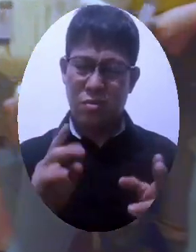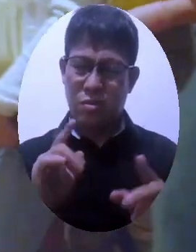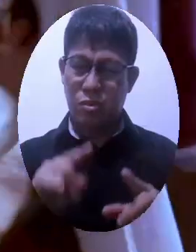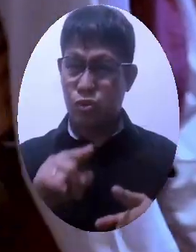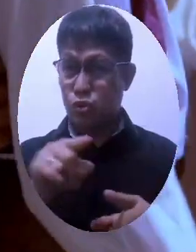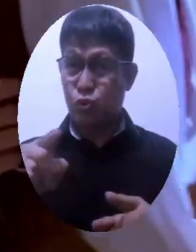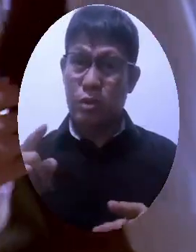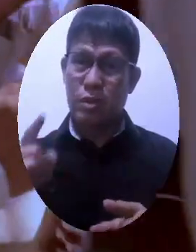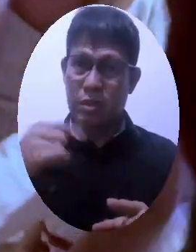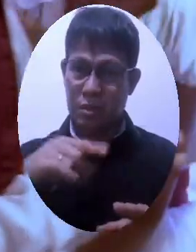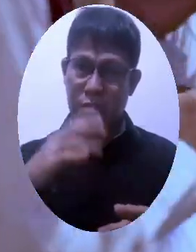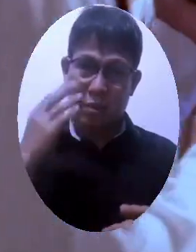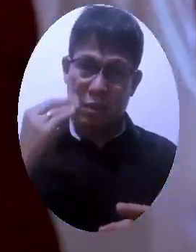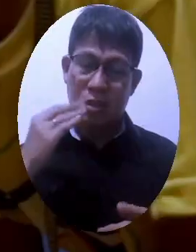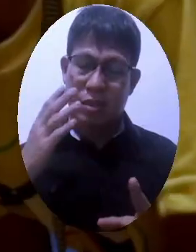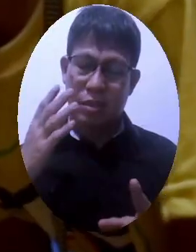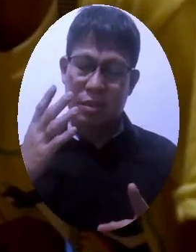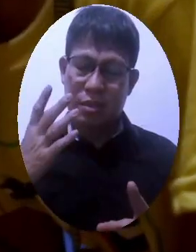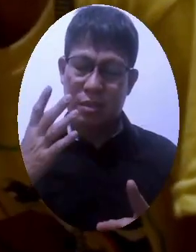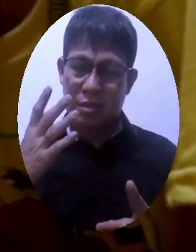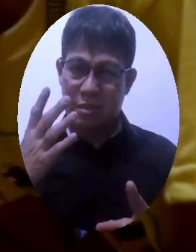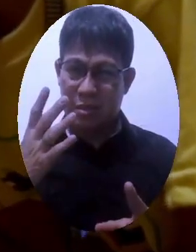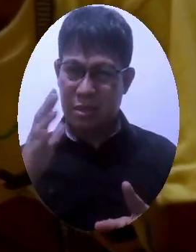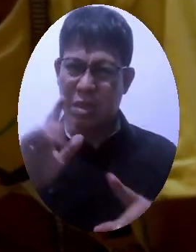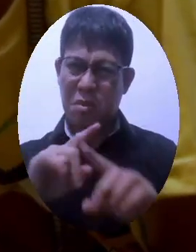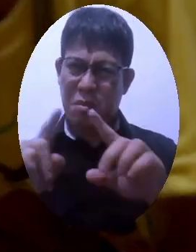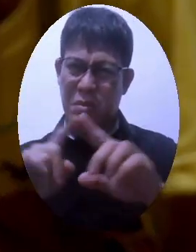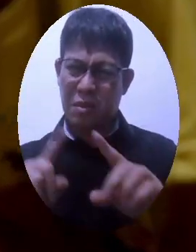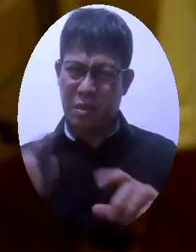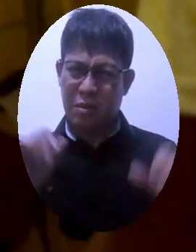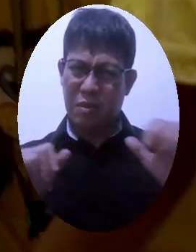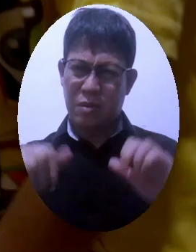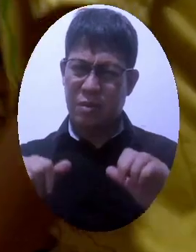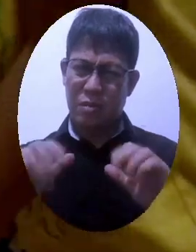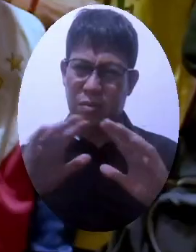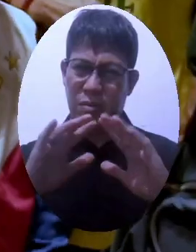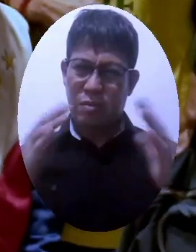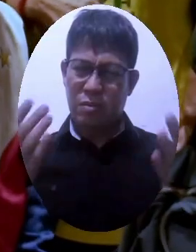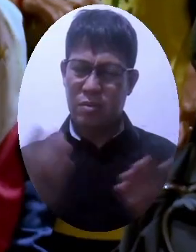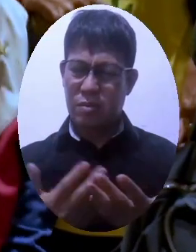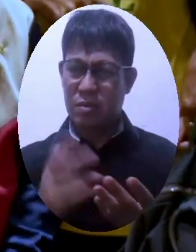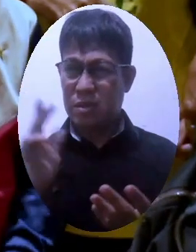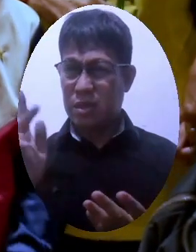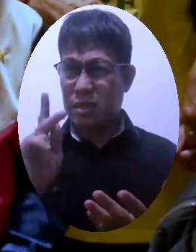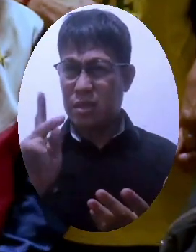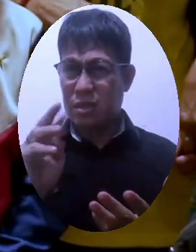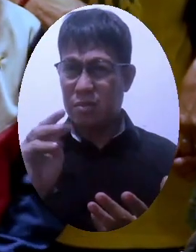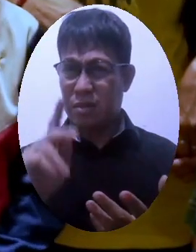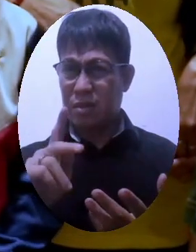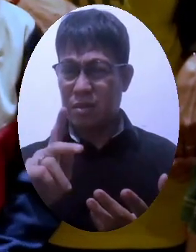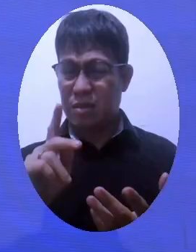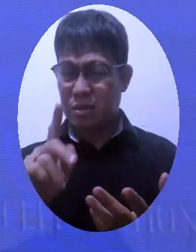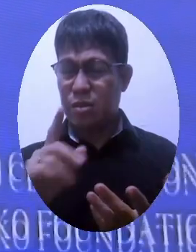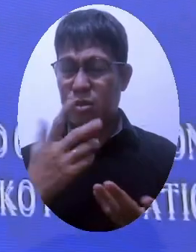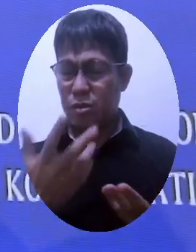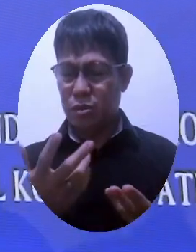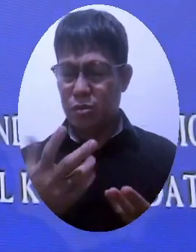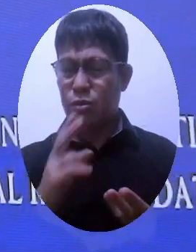lang maranasan ang magandang mundo ng sining. Ang team ng KKMK